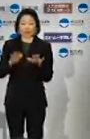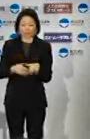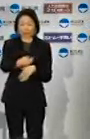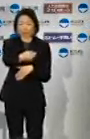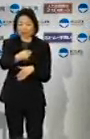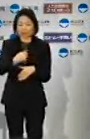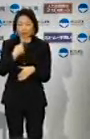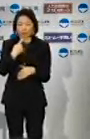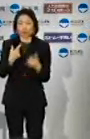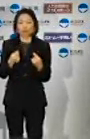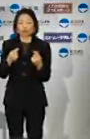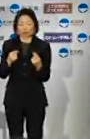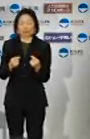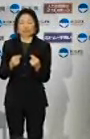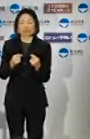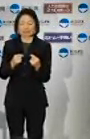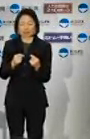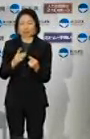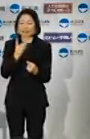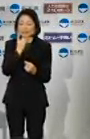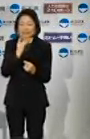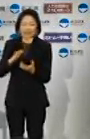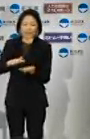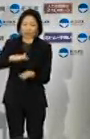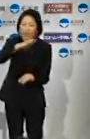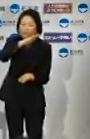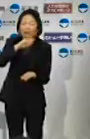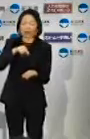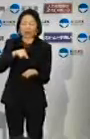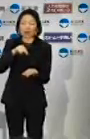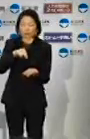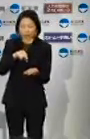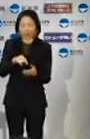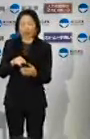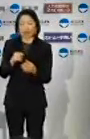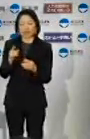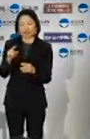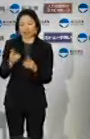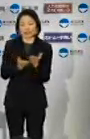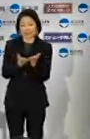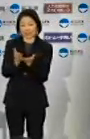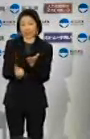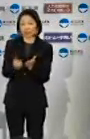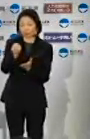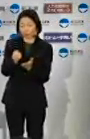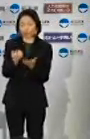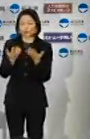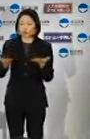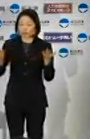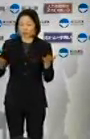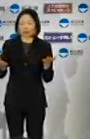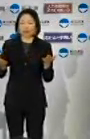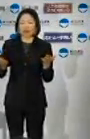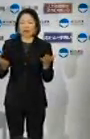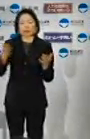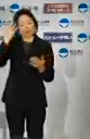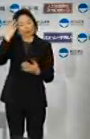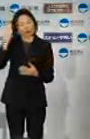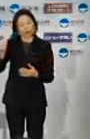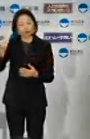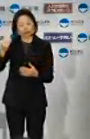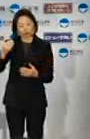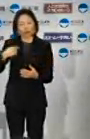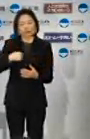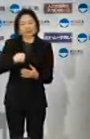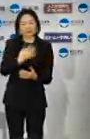ご質問の中で伸びしろっておっしゃっていただきましたけれども、新潟が持っているこの豊かな魅力というものにもっと自ら気づいていただ